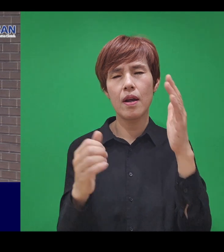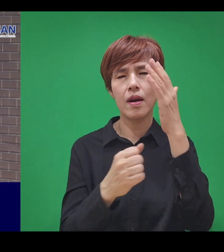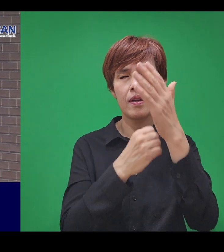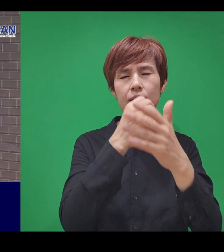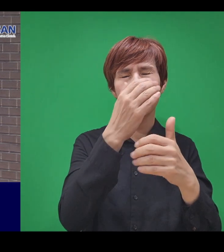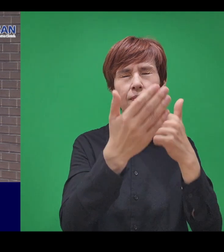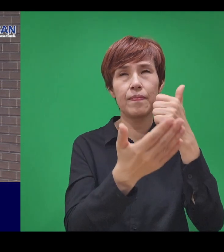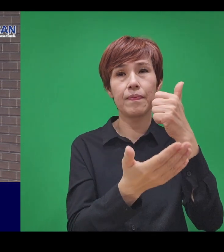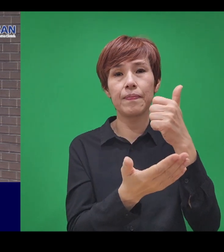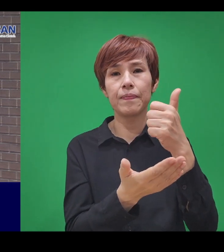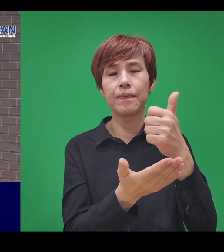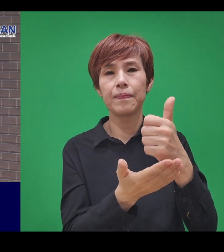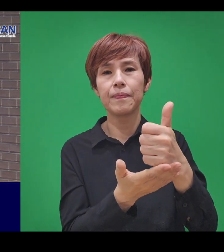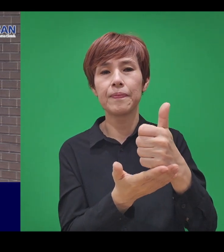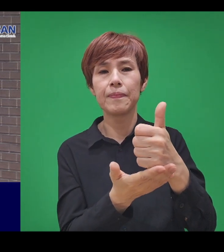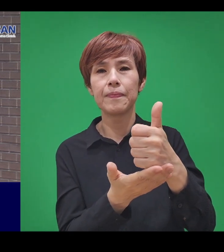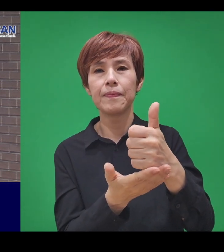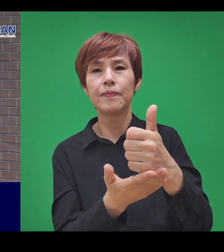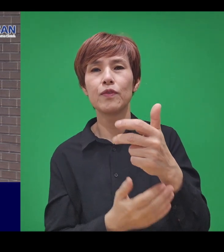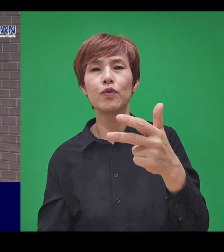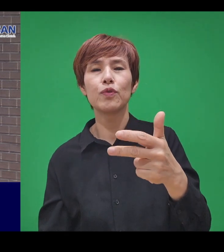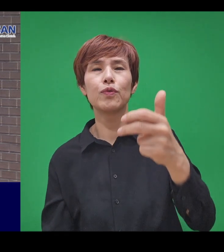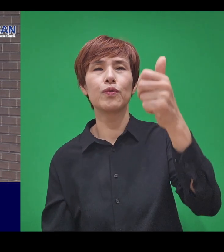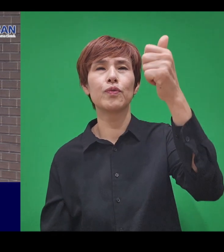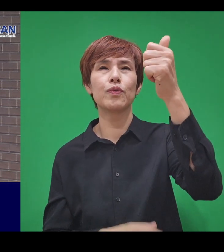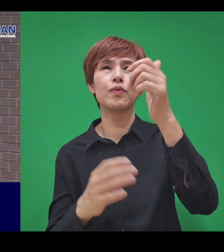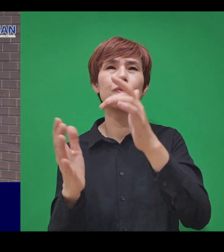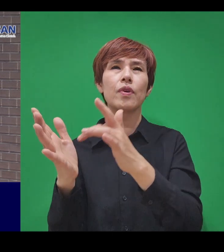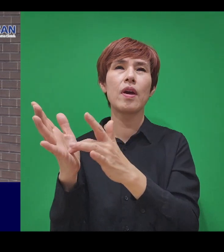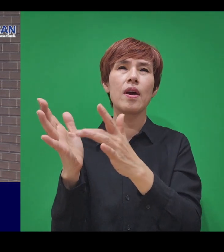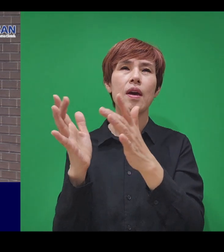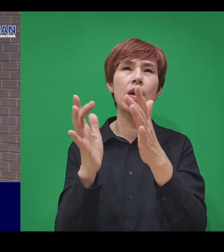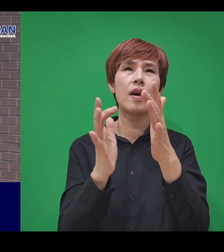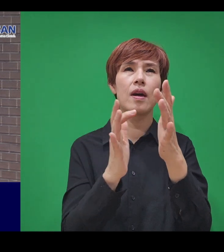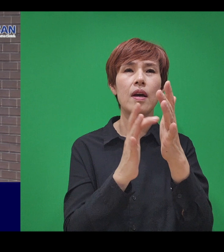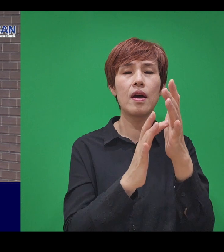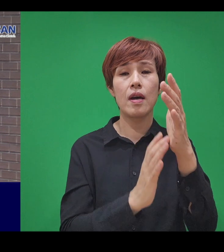하나님, 주 예수, 주